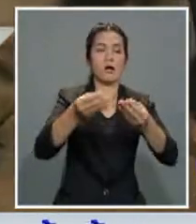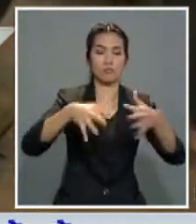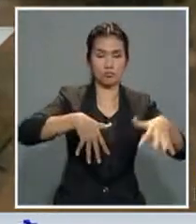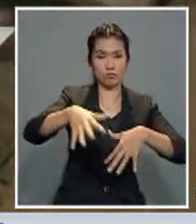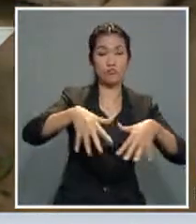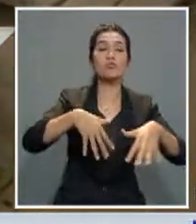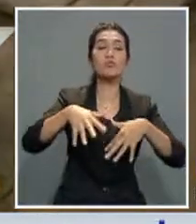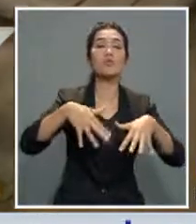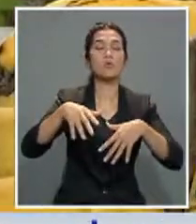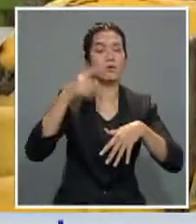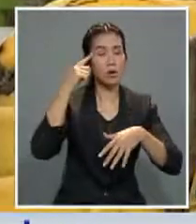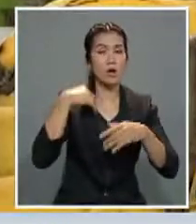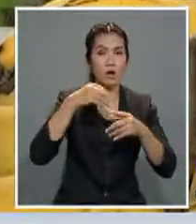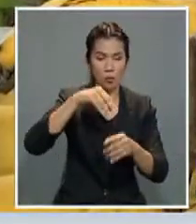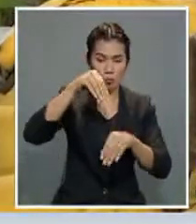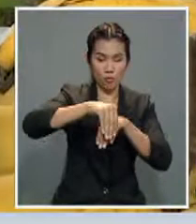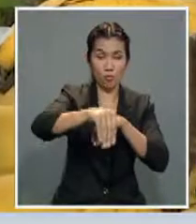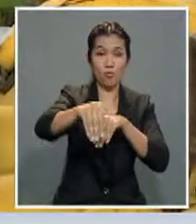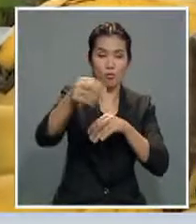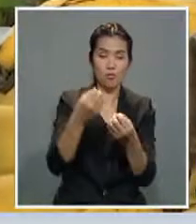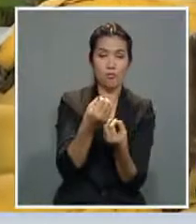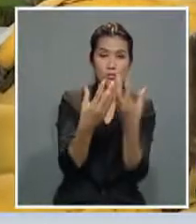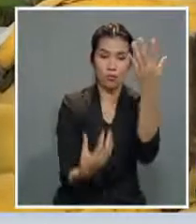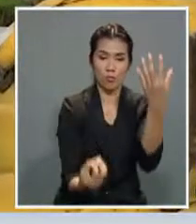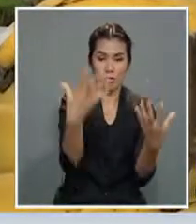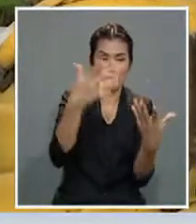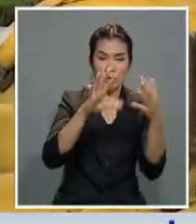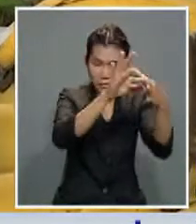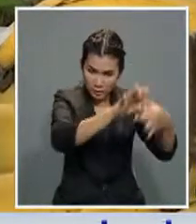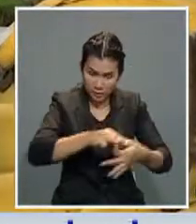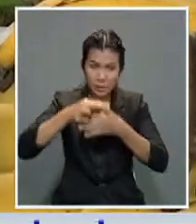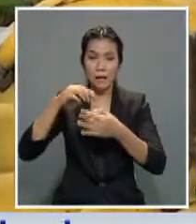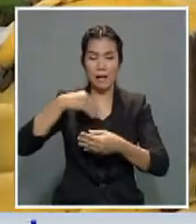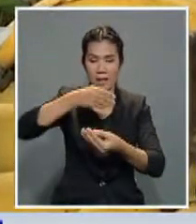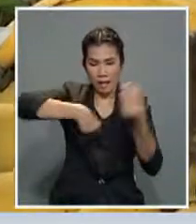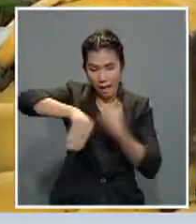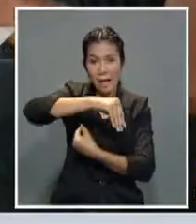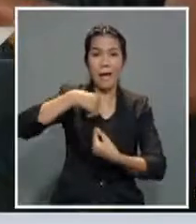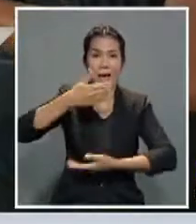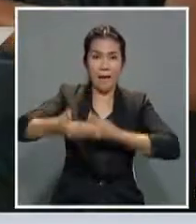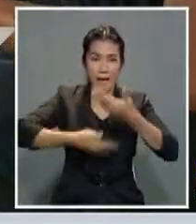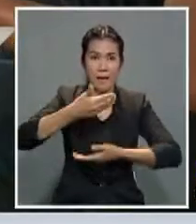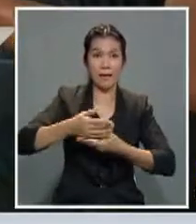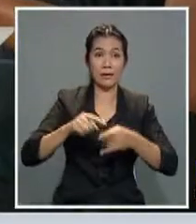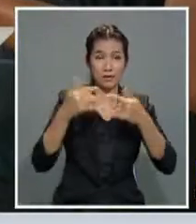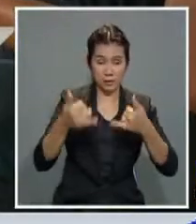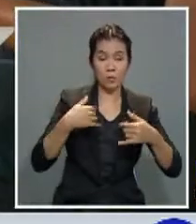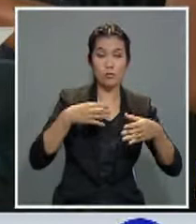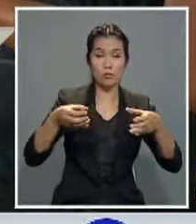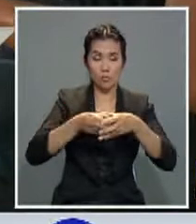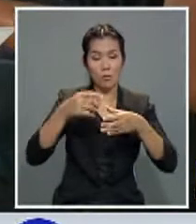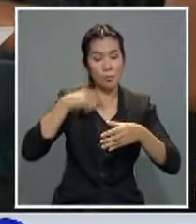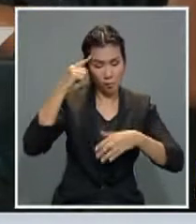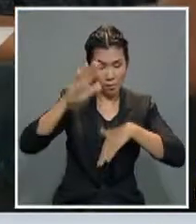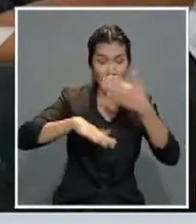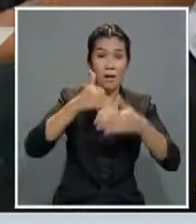คือให้เขาเอาหน่อกล้วยไปปลูก ครับครับ แล้วก็ได้ผลผลิตมา แล้วก็มาขายให้กับกลุ่มเราที่กลุ่มเราเดินได้ตลอดทุกกลุ่มก็